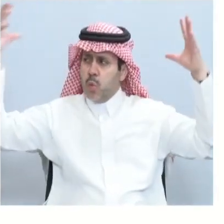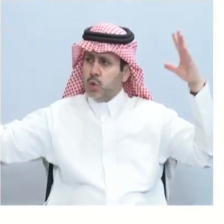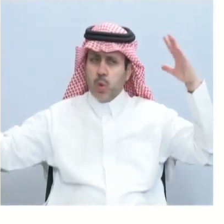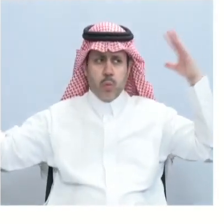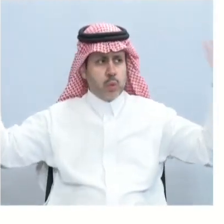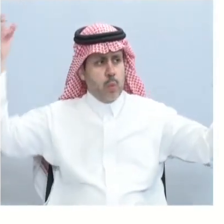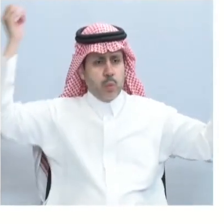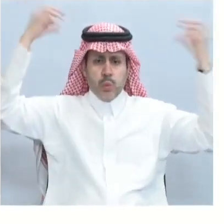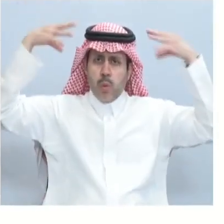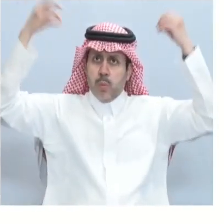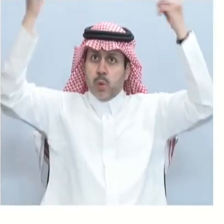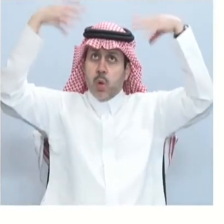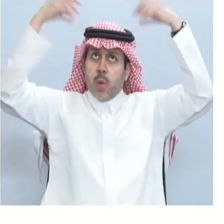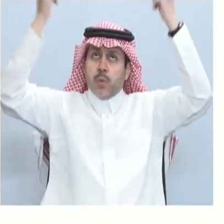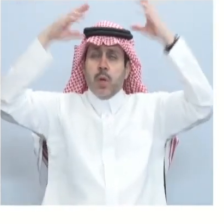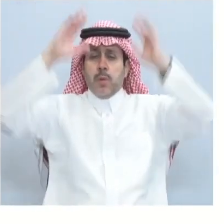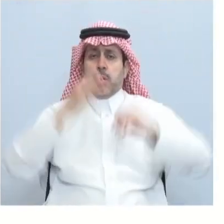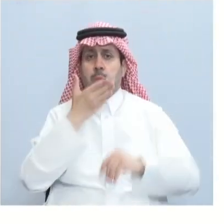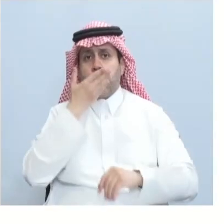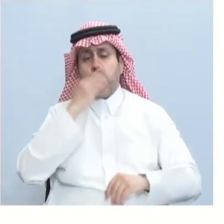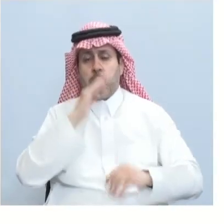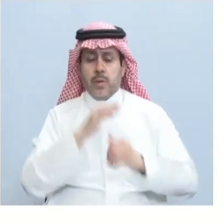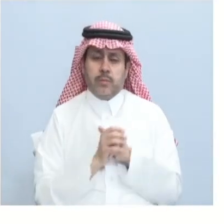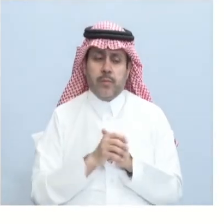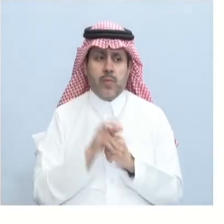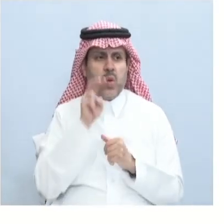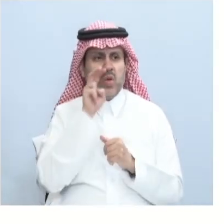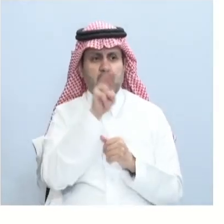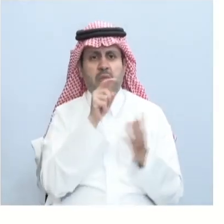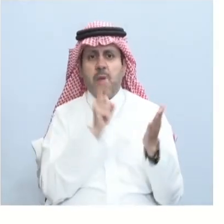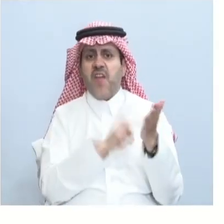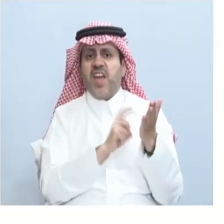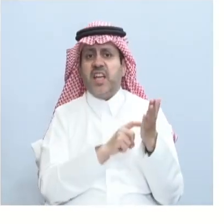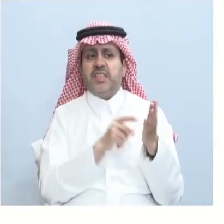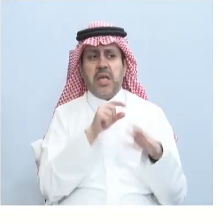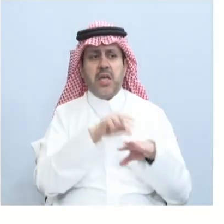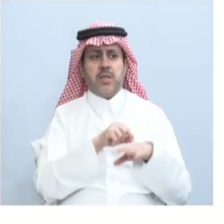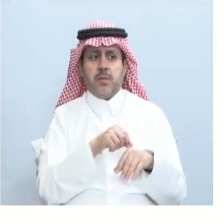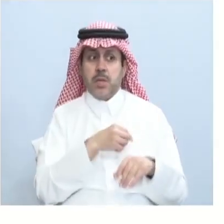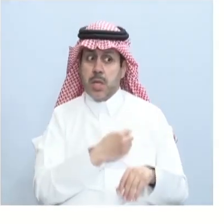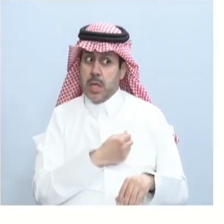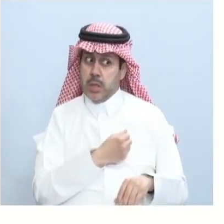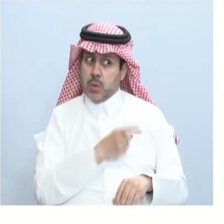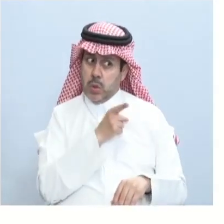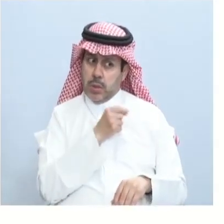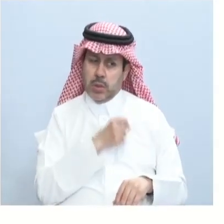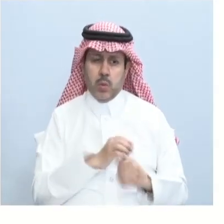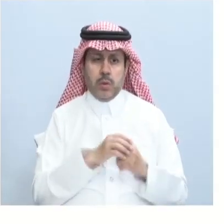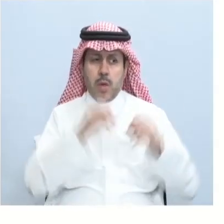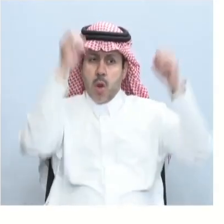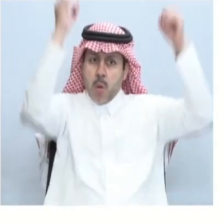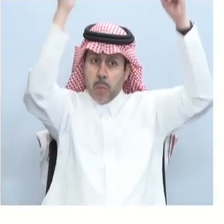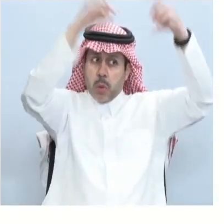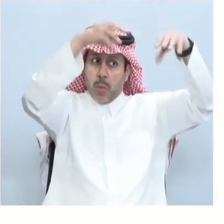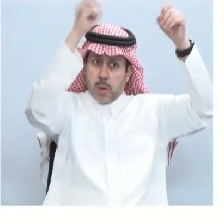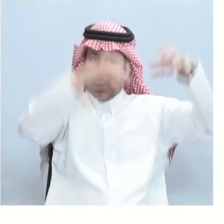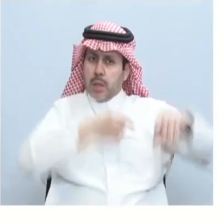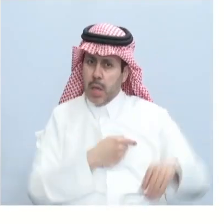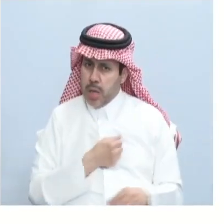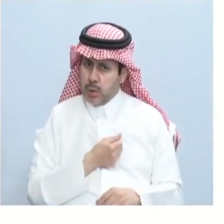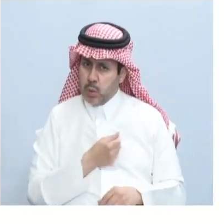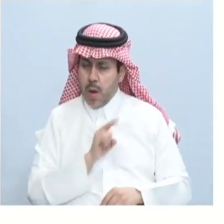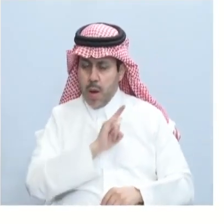جانب ولا اتطلع لما في ايدي الناس ولا احسد احدا على ما اتاه الله